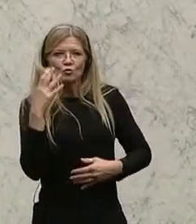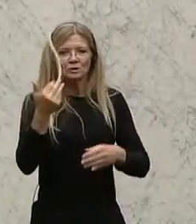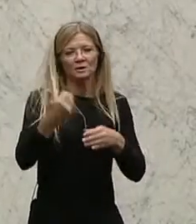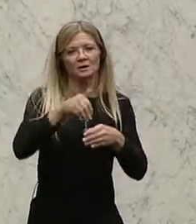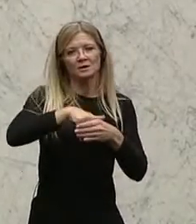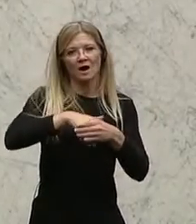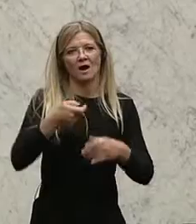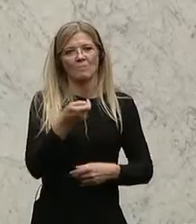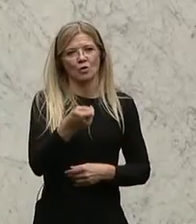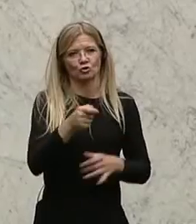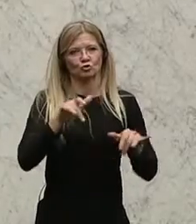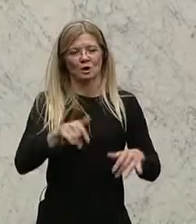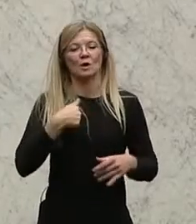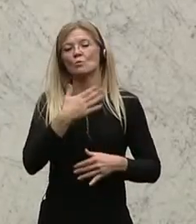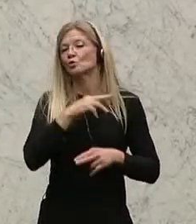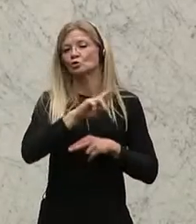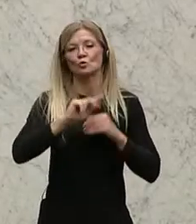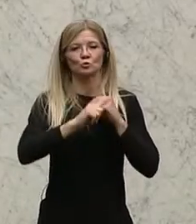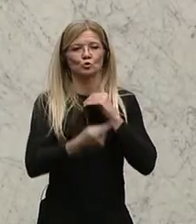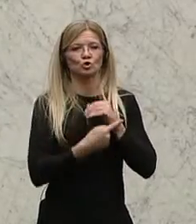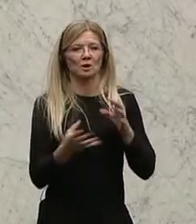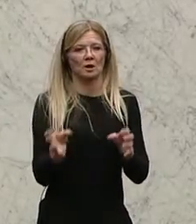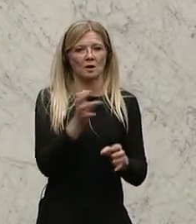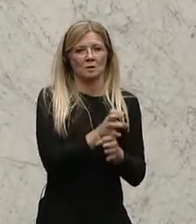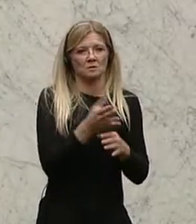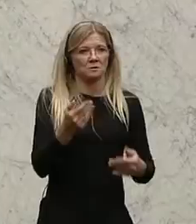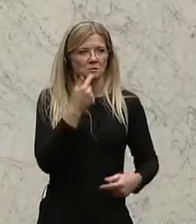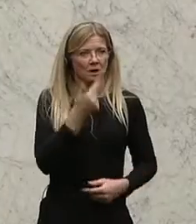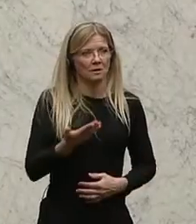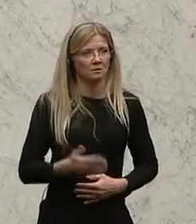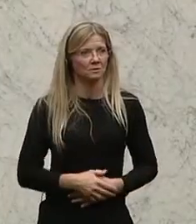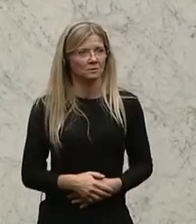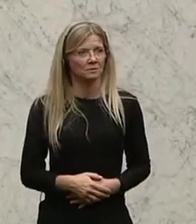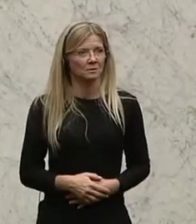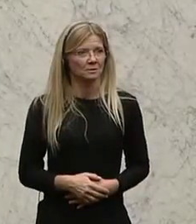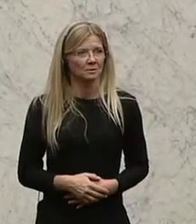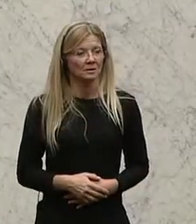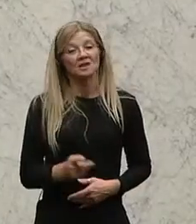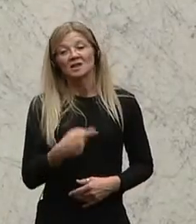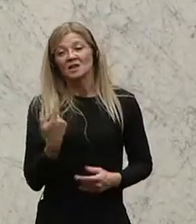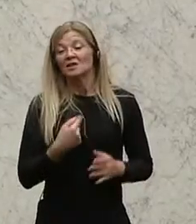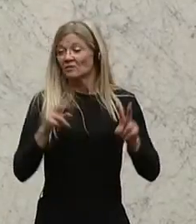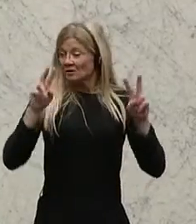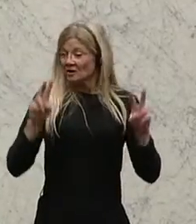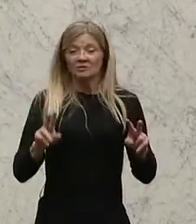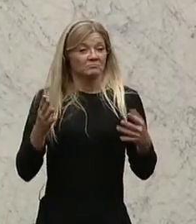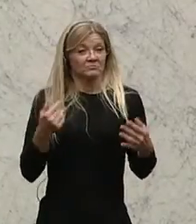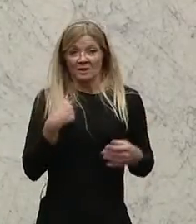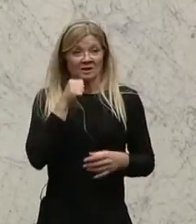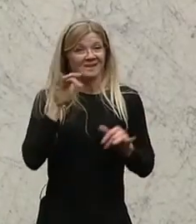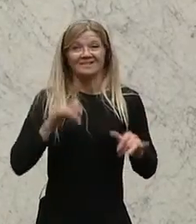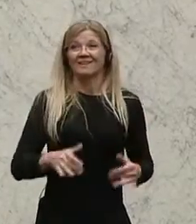noch mal budgetär ergänzen, dass wir tatsächlich nicht aus Spaß an der Sache, sondern